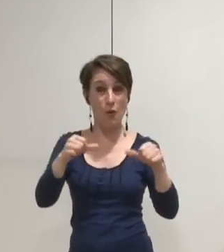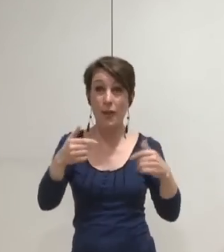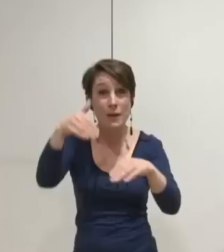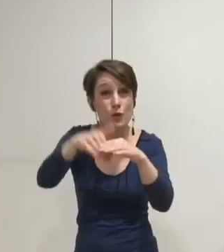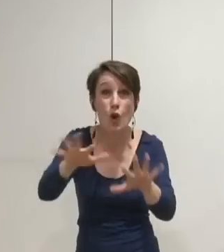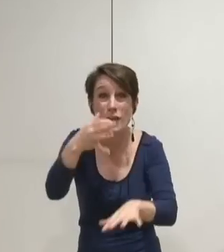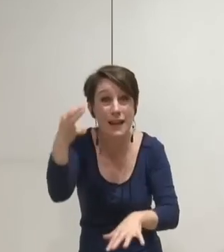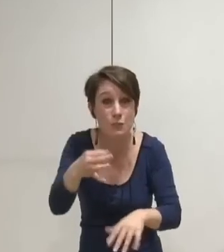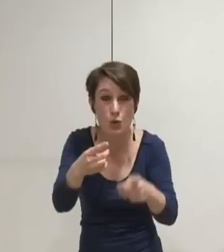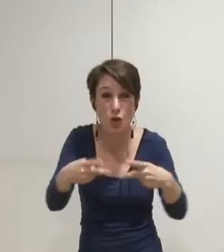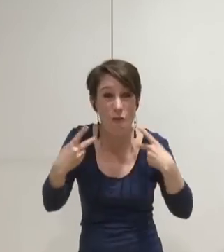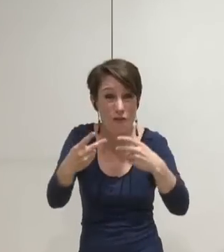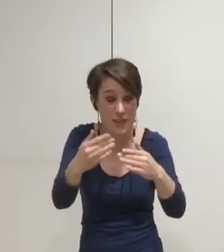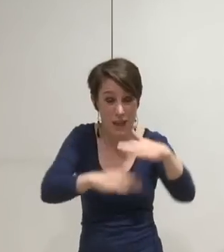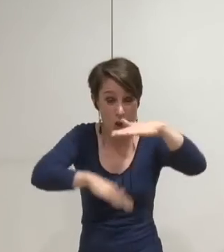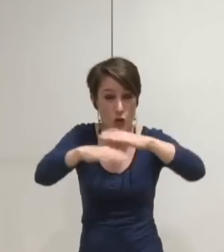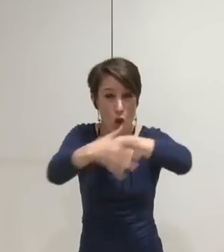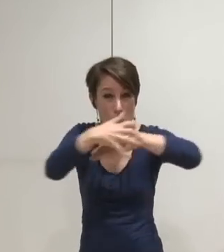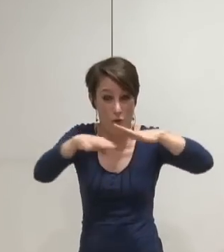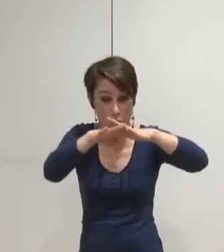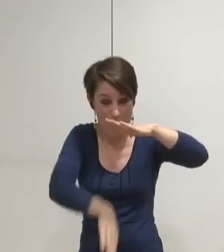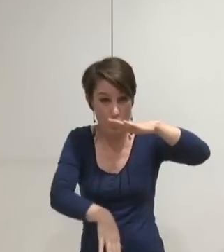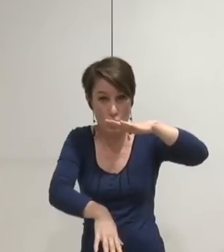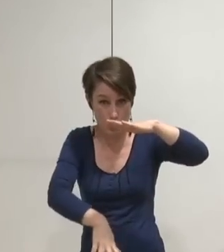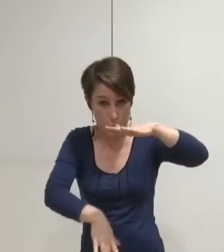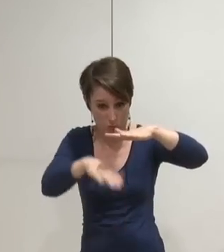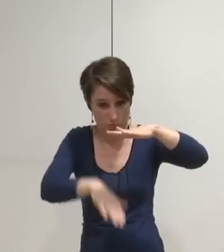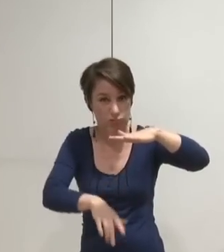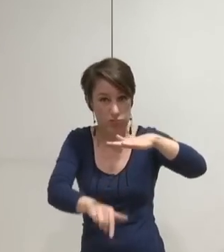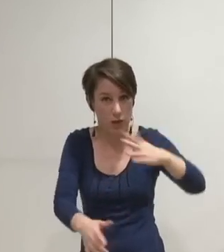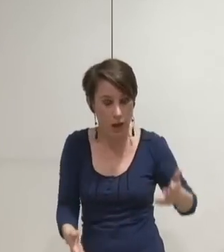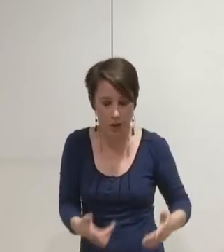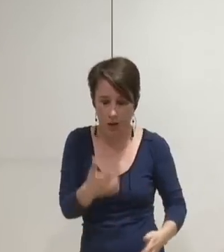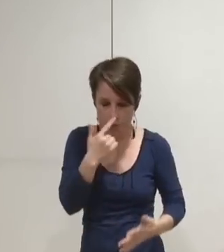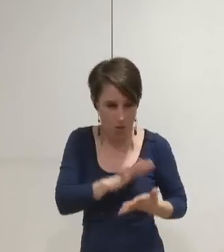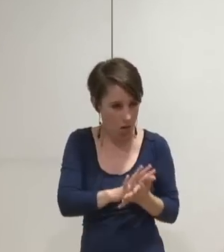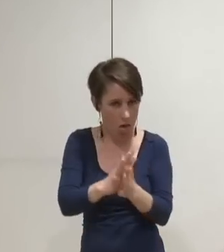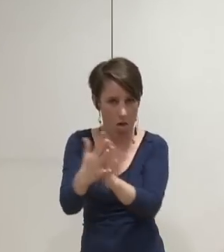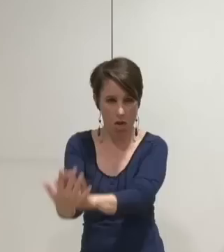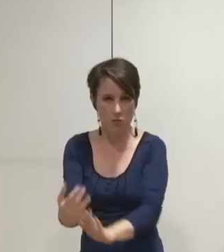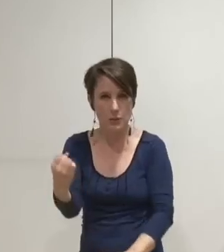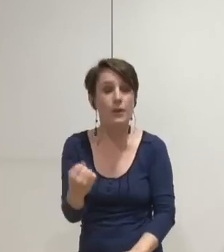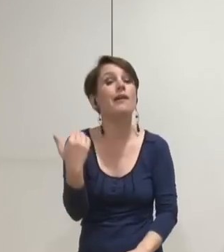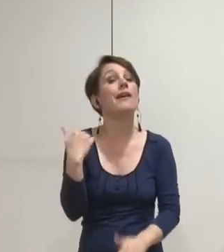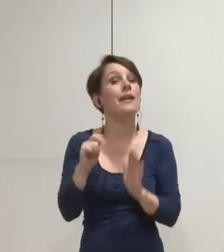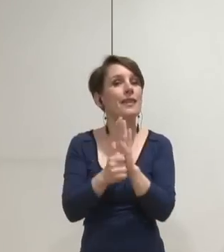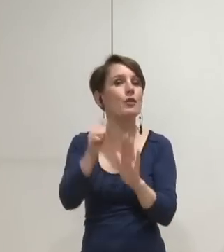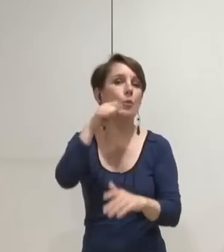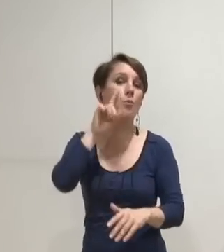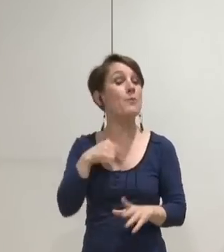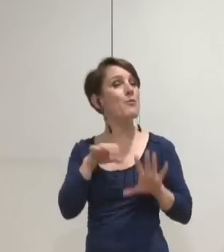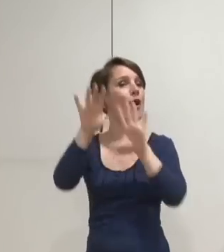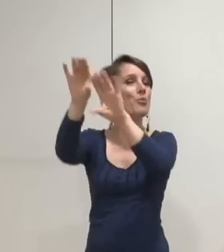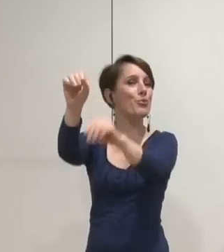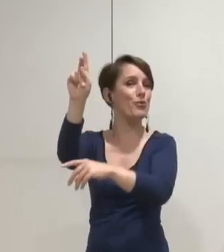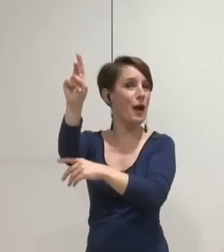de pauvreté c'est quand même assez dramatique et ça ne semble pas s'arranger excusez-moi j'étais à Paris pour le premier mai ça m'arrive j'ai vu quelque